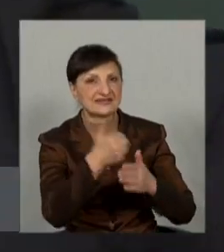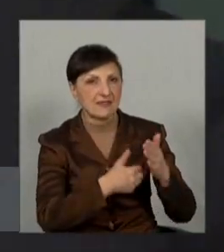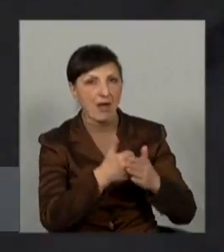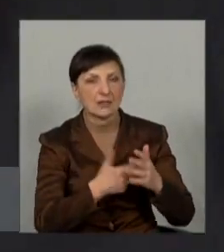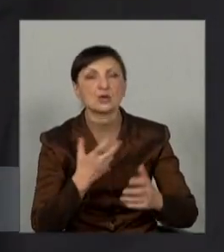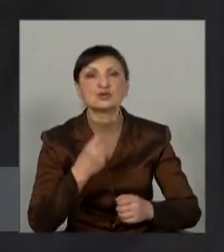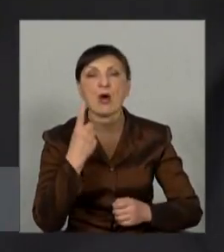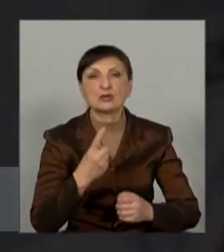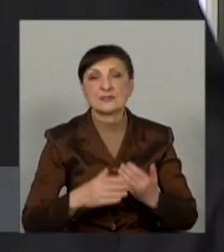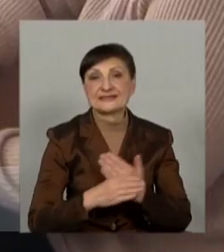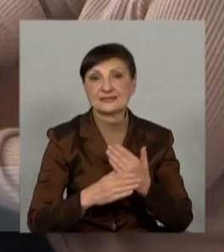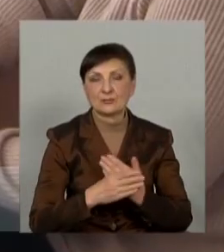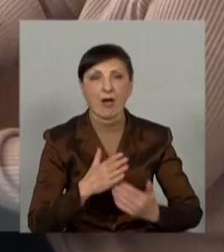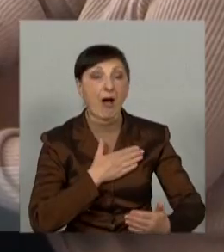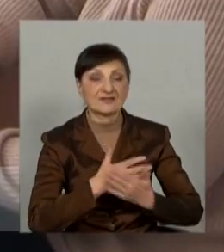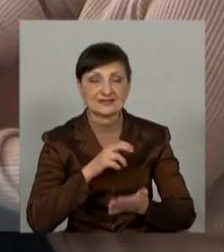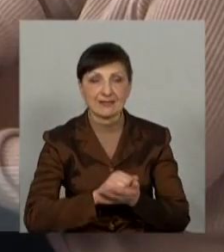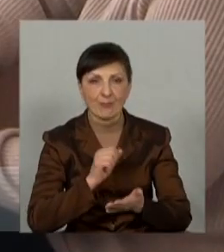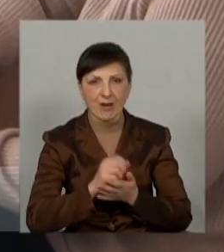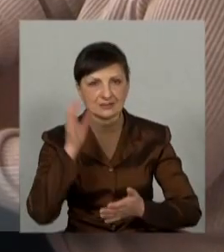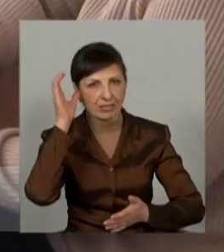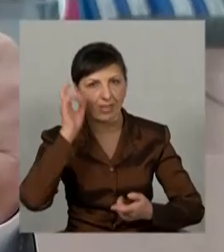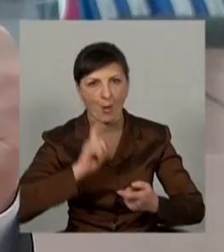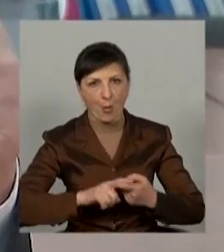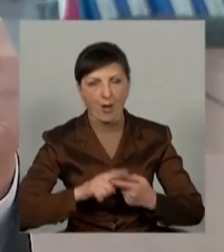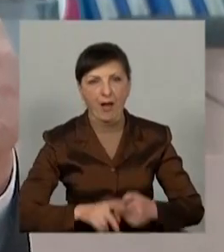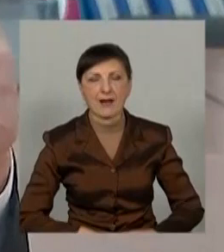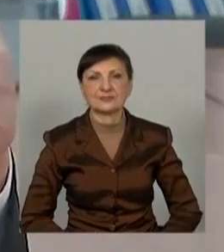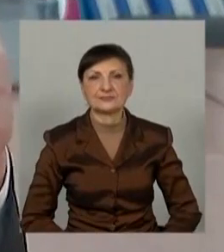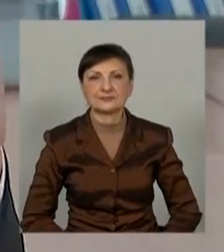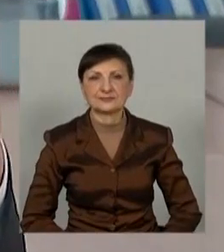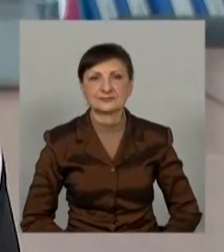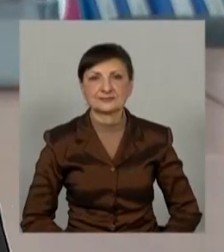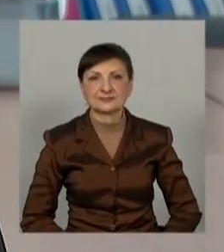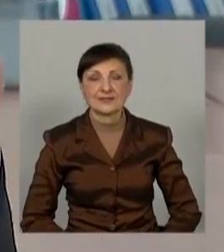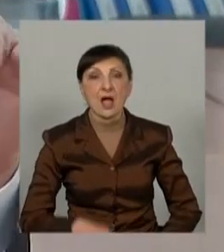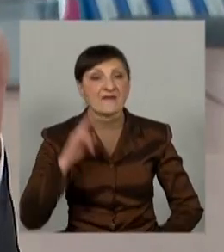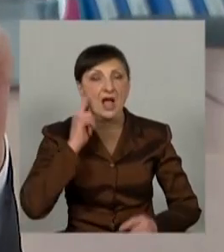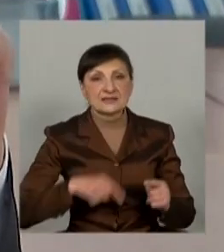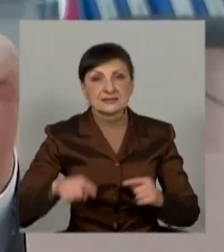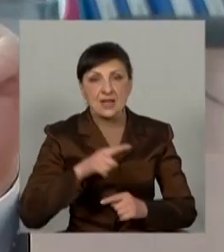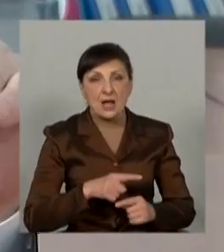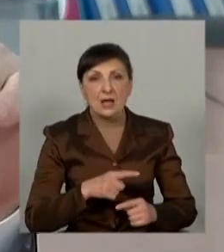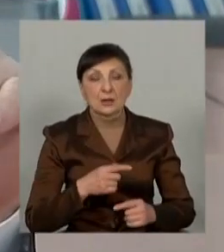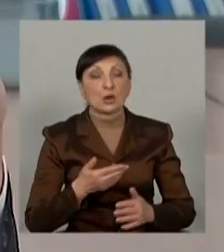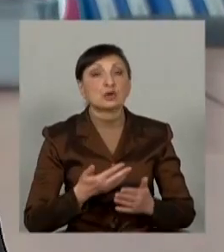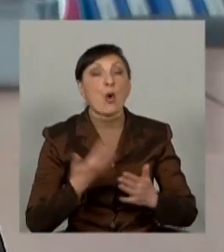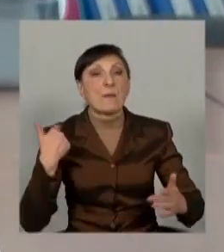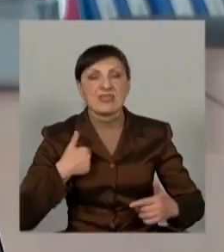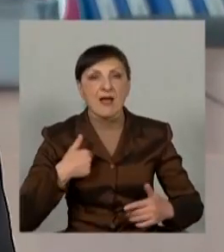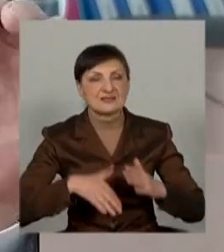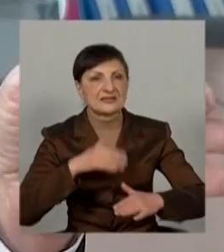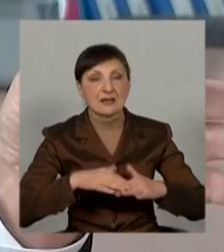еще одним стимулом активнее заниматься наукой. Теория Салютонов, она Казахстана до меня не было специалистов. Я